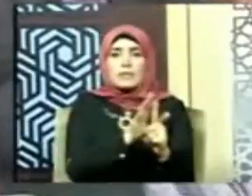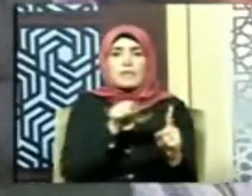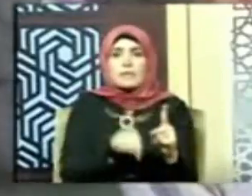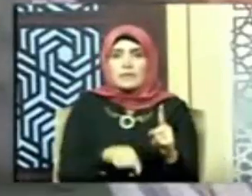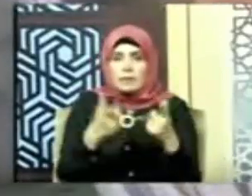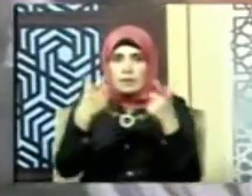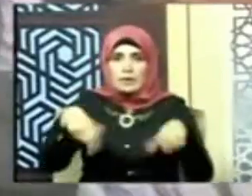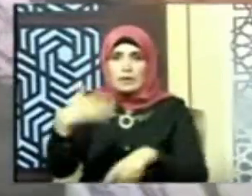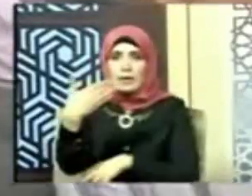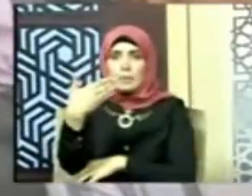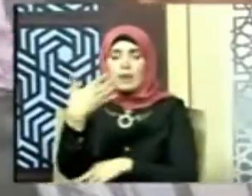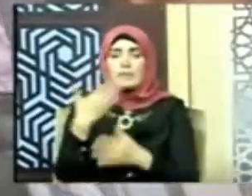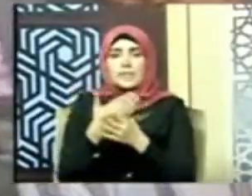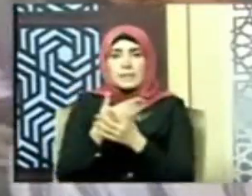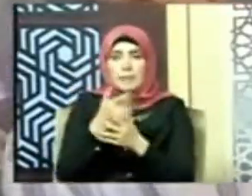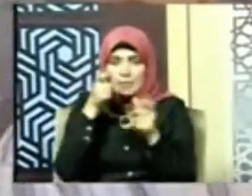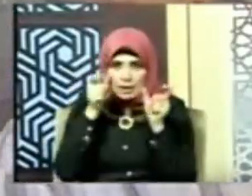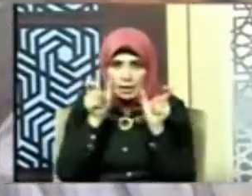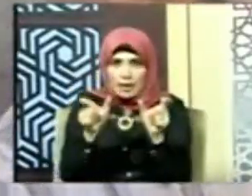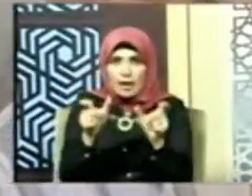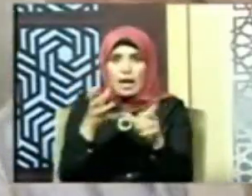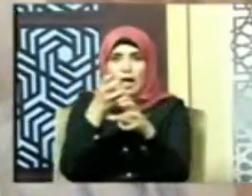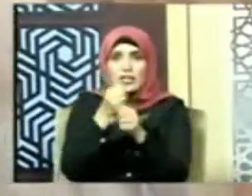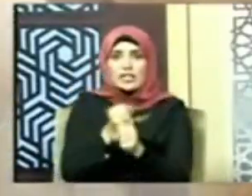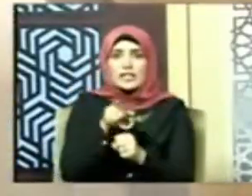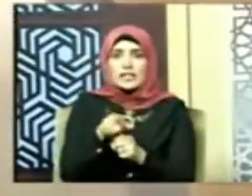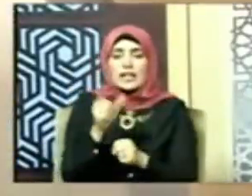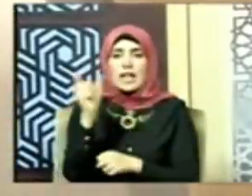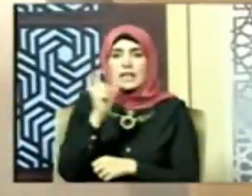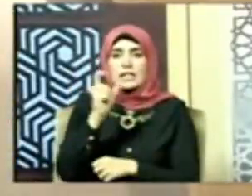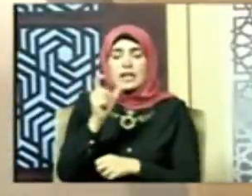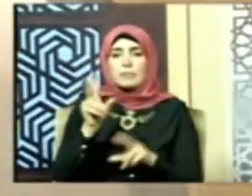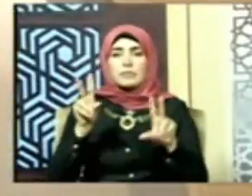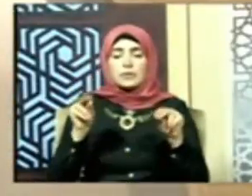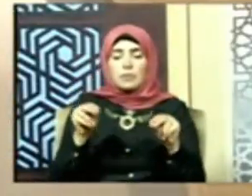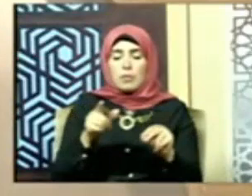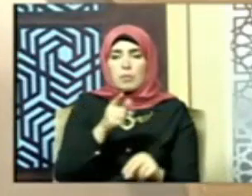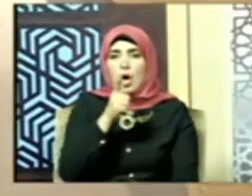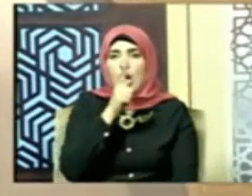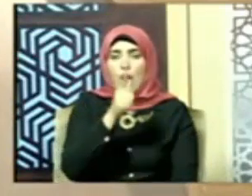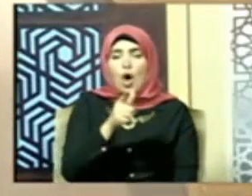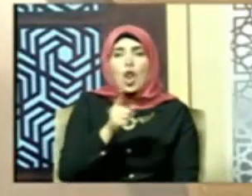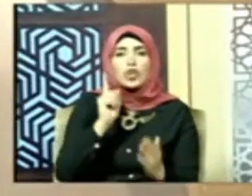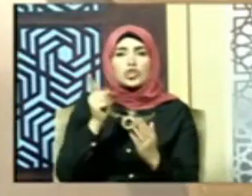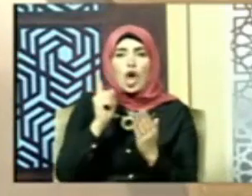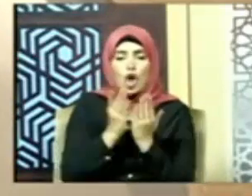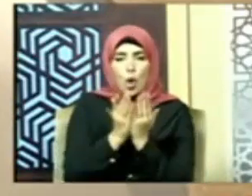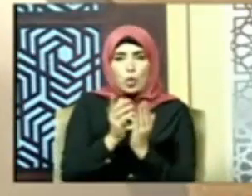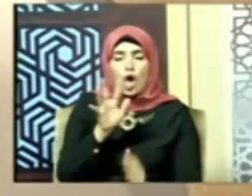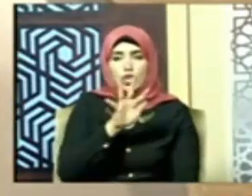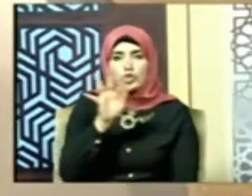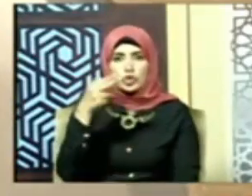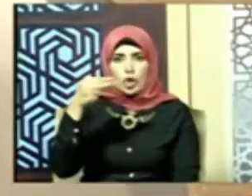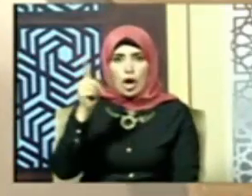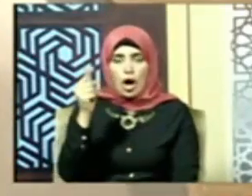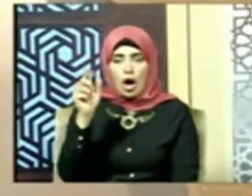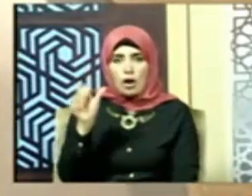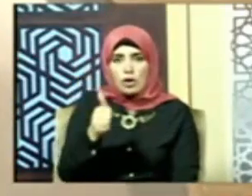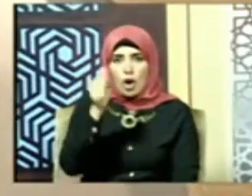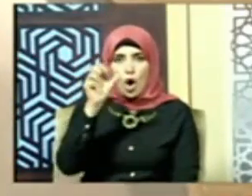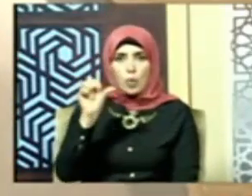لأنها حصن الإسلام، وكما قال الشيخ الشعراوي رحمه الله: هي البلد